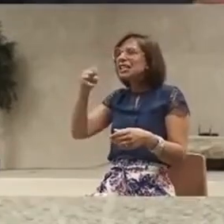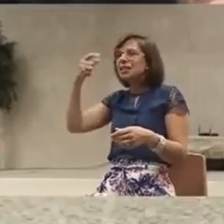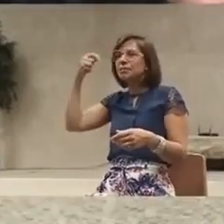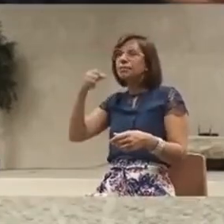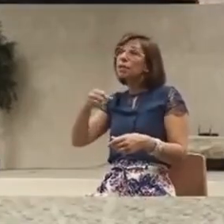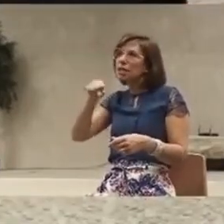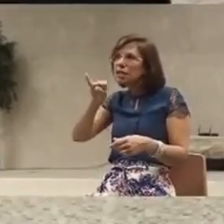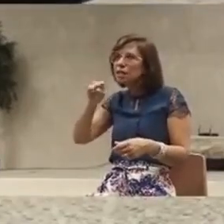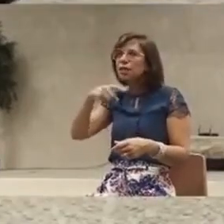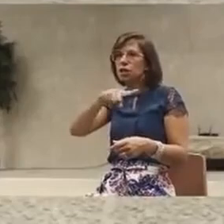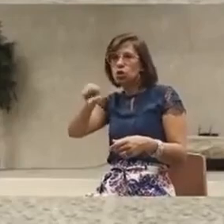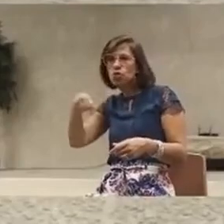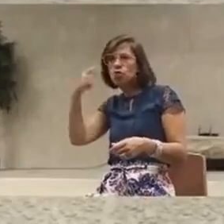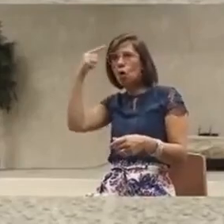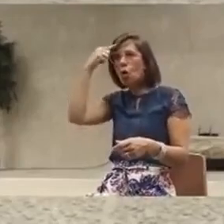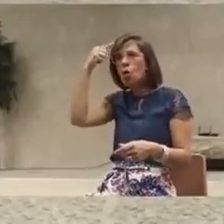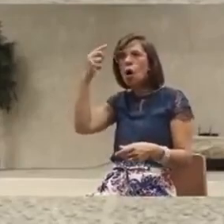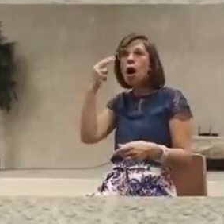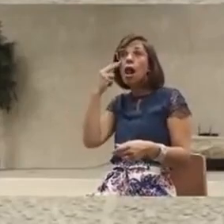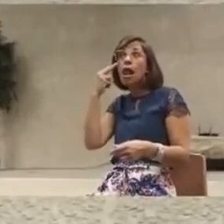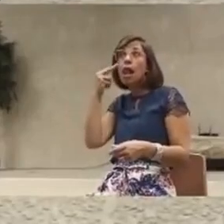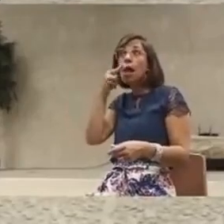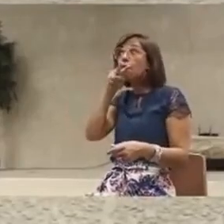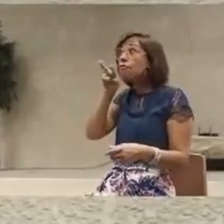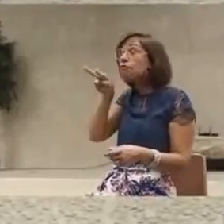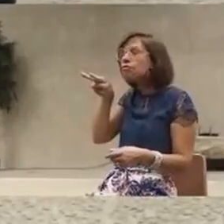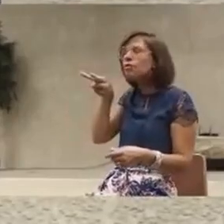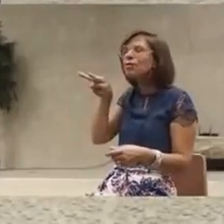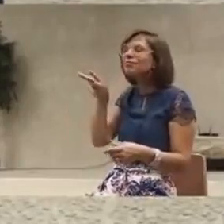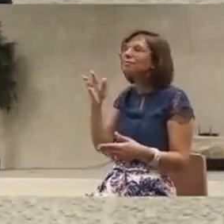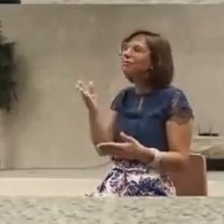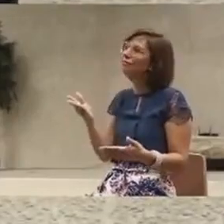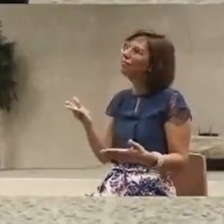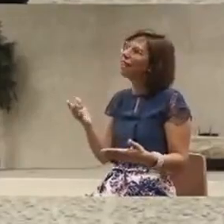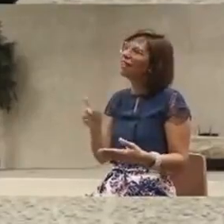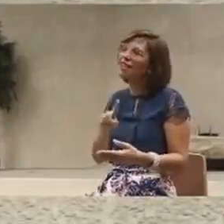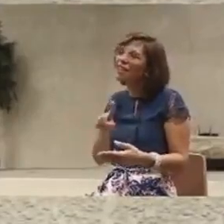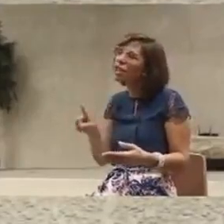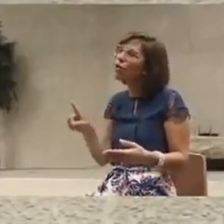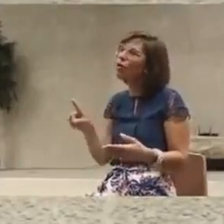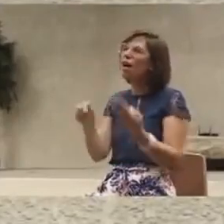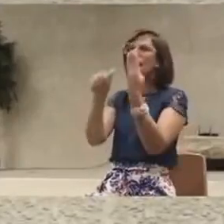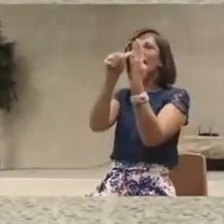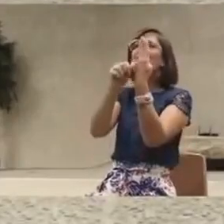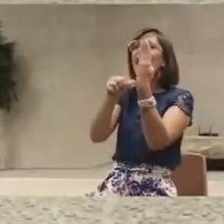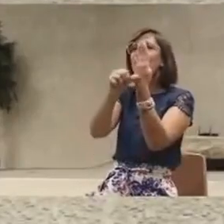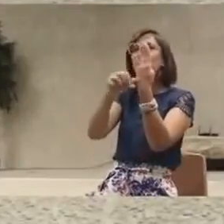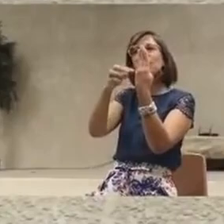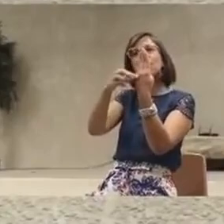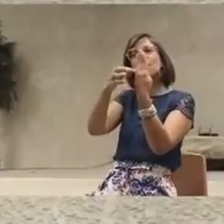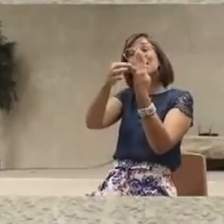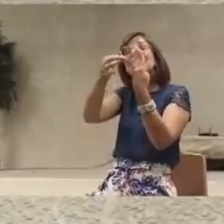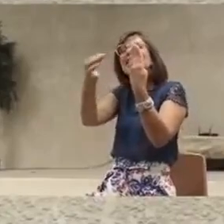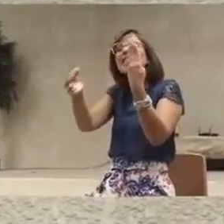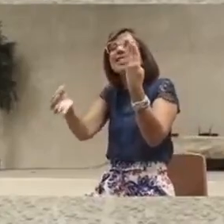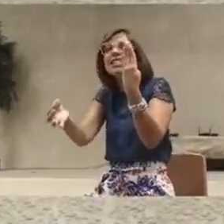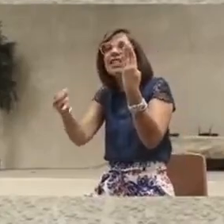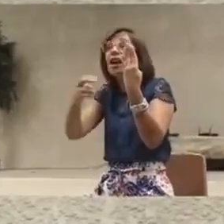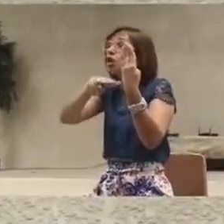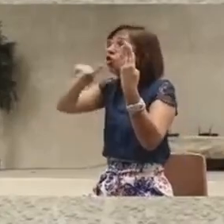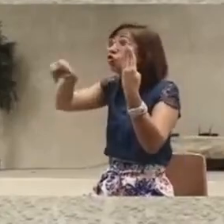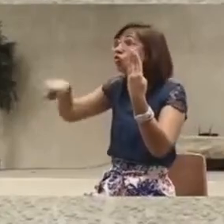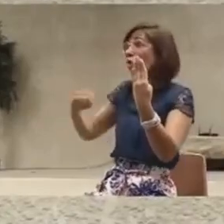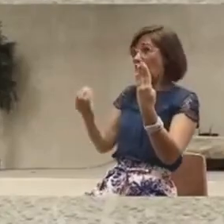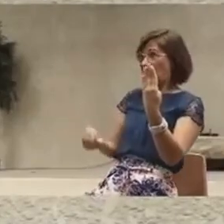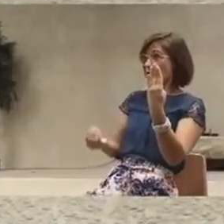sens, mais par la foi. Alléluia. Parce que nous sommes désormais régénérés